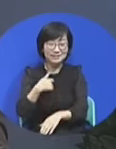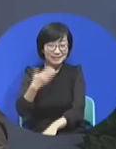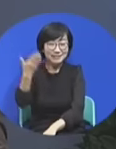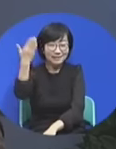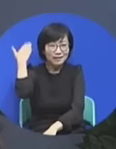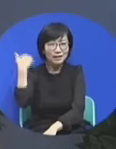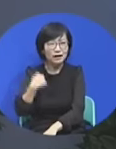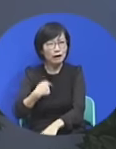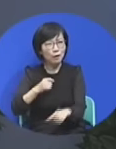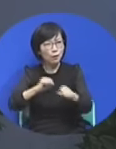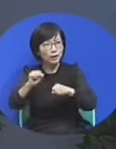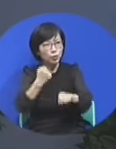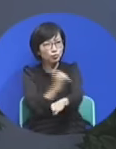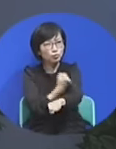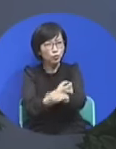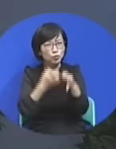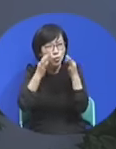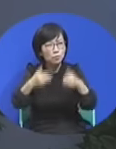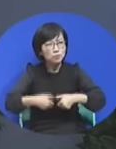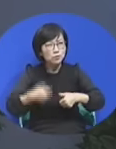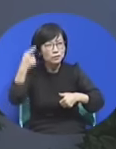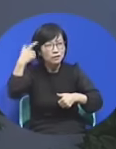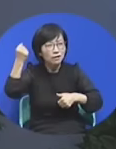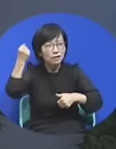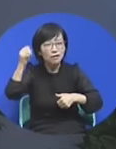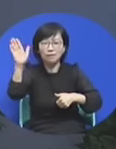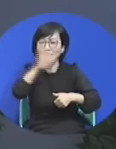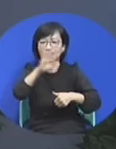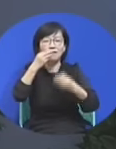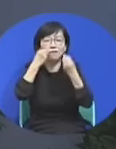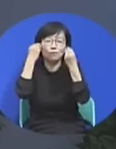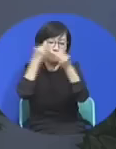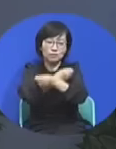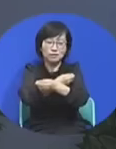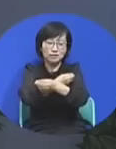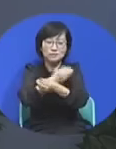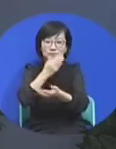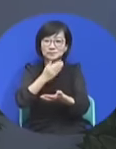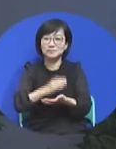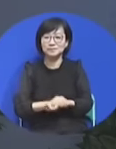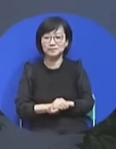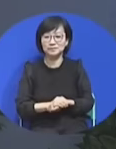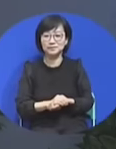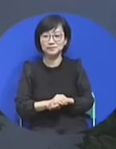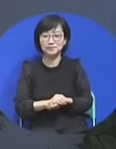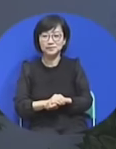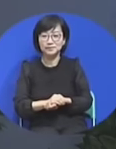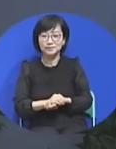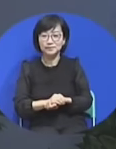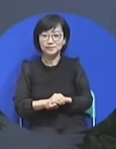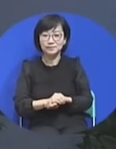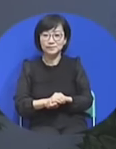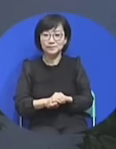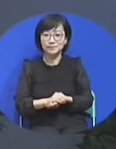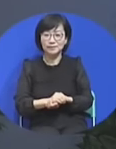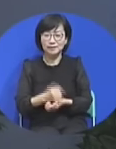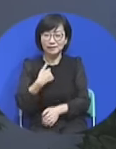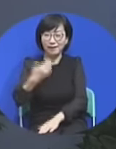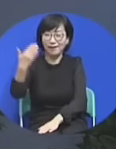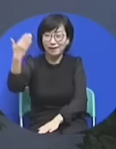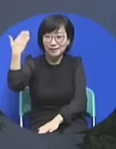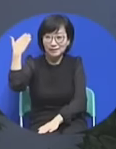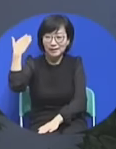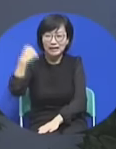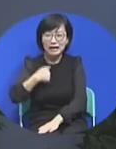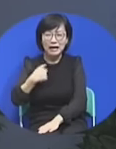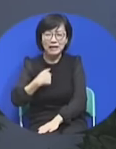that I had to do something 아닙니다. all the time. That's not right. 내가 전에 몇 번 얘기했잖아요. I told you many times. 내가 봐. 몇번 내가 비참한 일을 당했